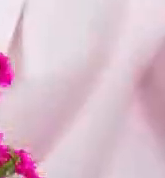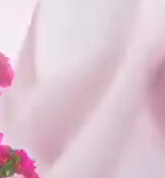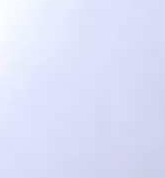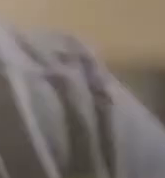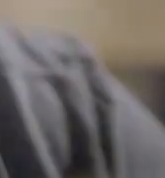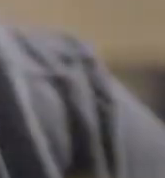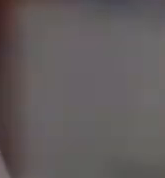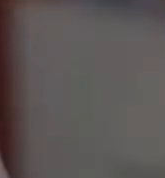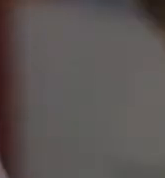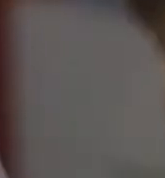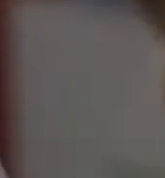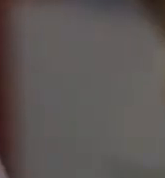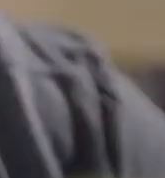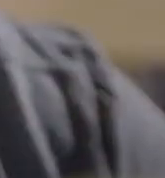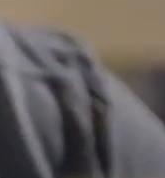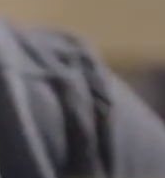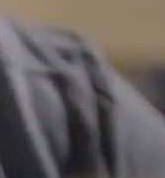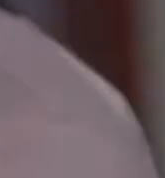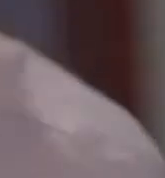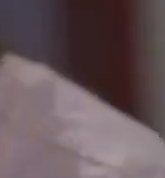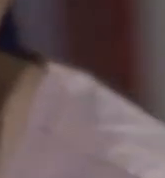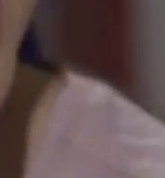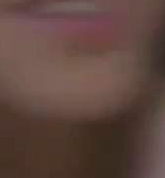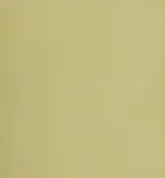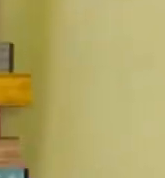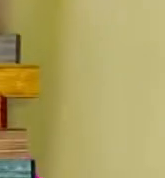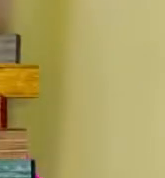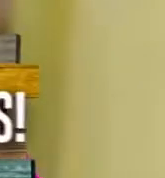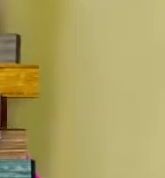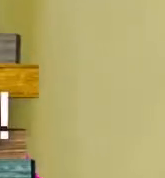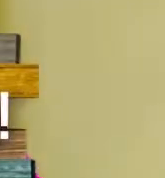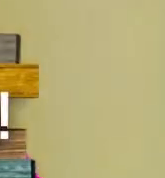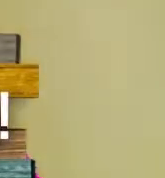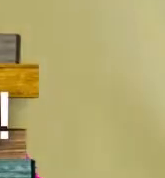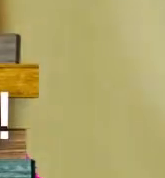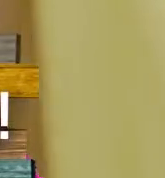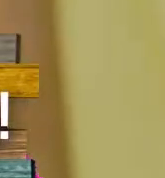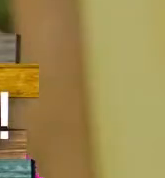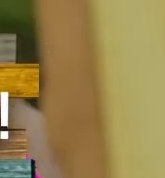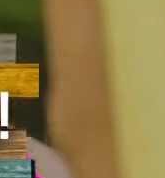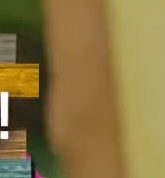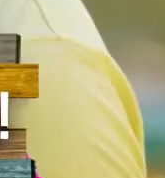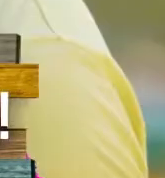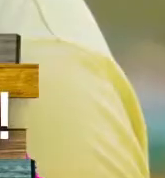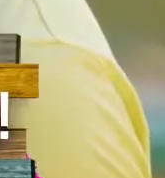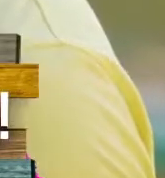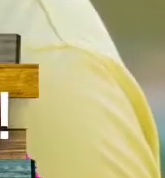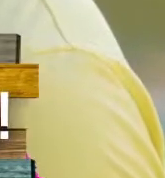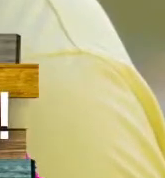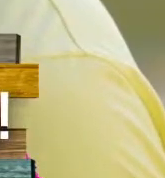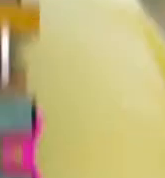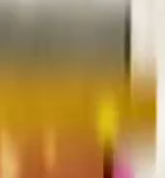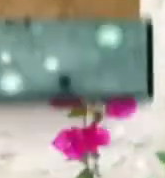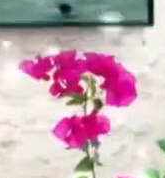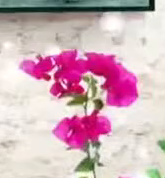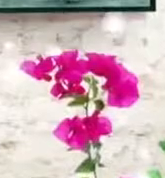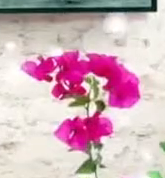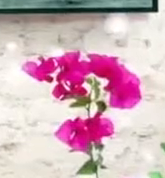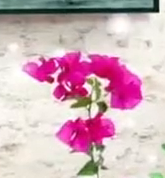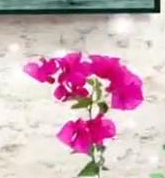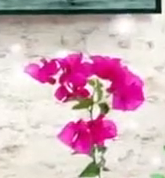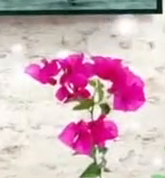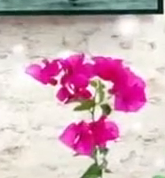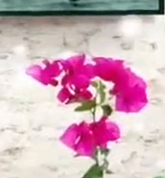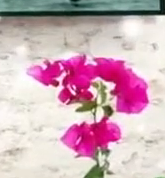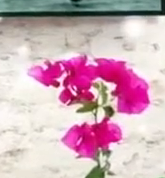bonggang date. We can overcome anything together. Let's do this. Konting renovation lang yan. Ganda na yan. Konting renovation. At ang